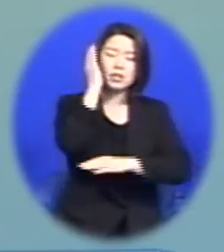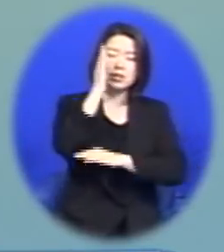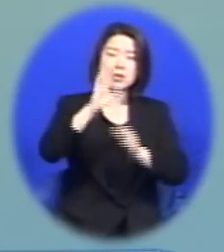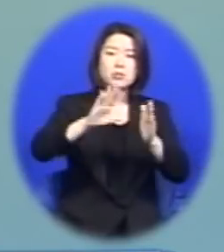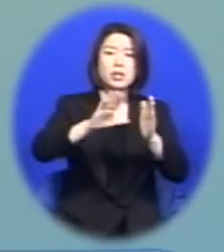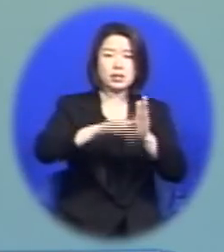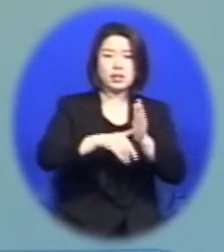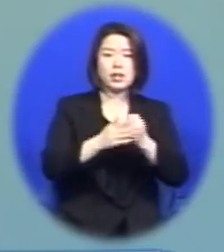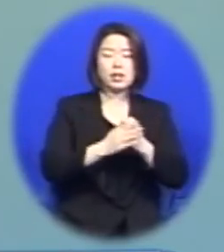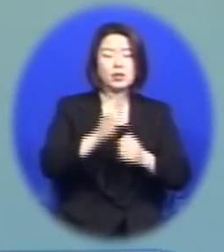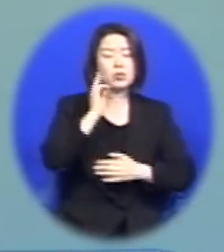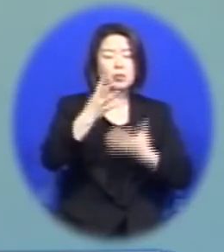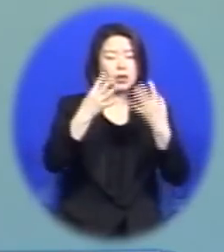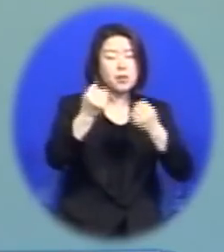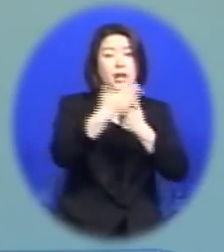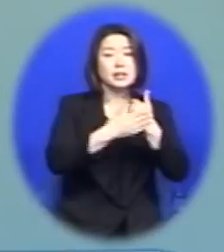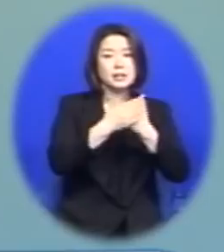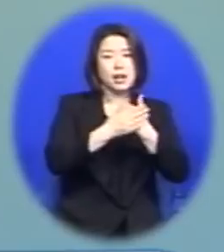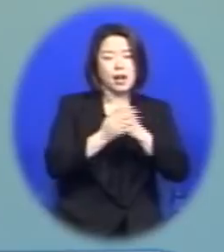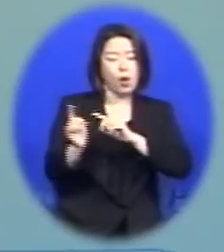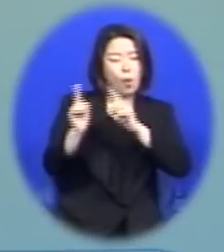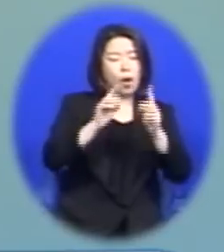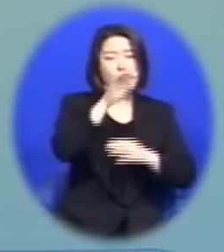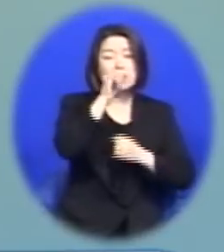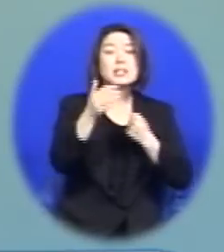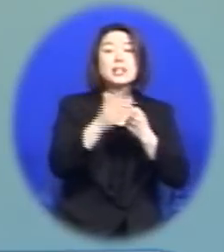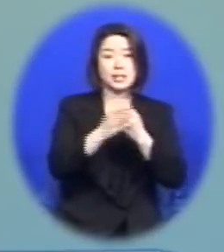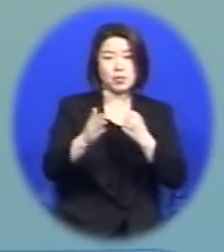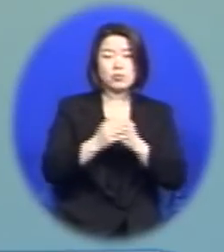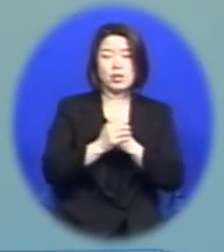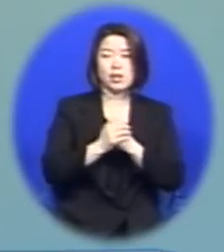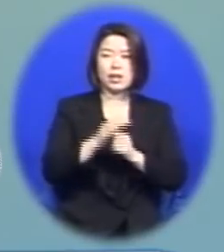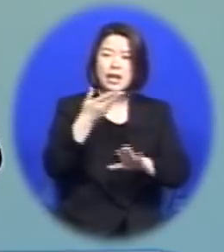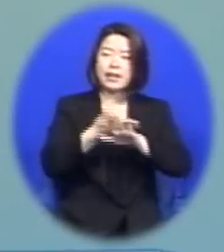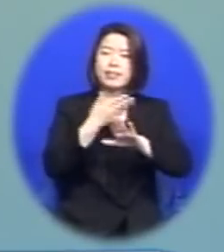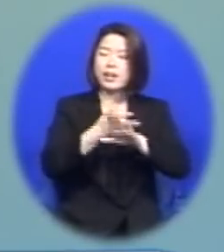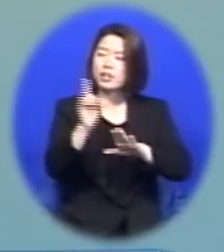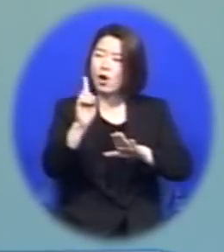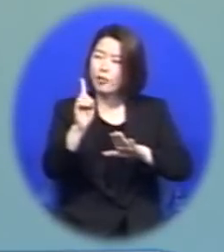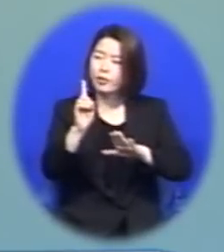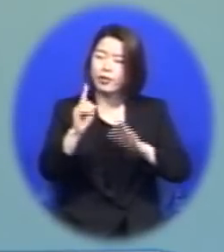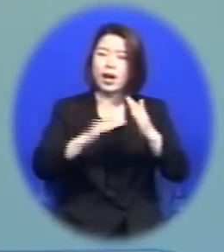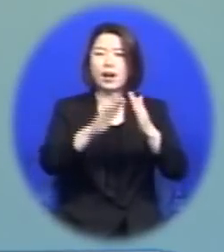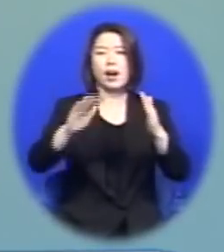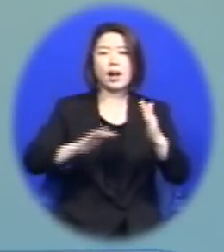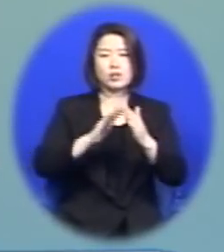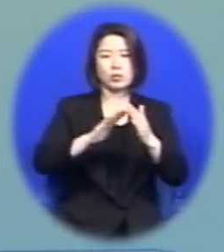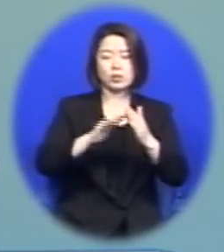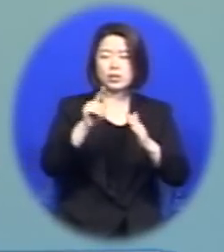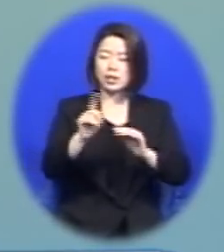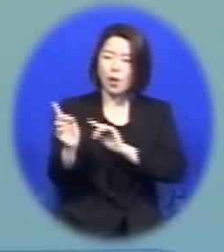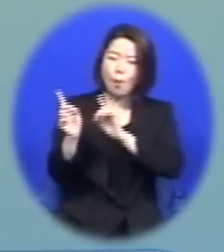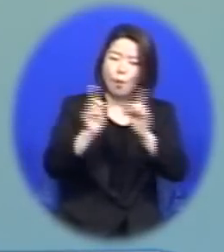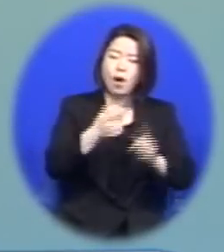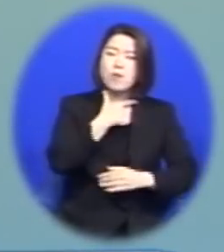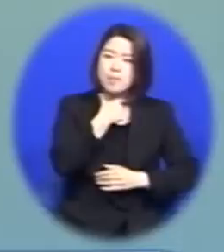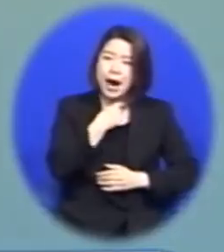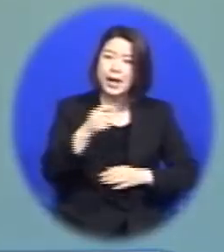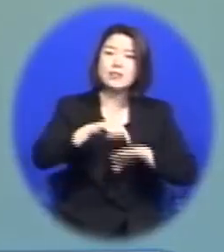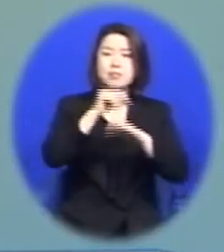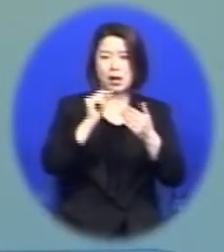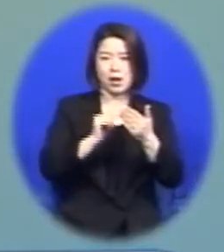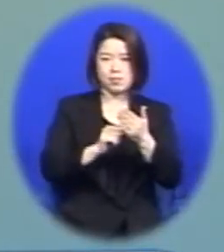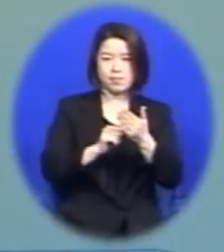얻었기에 어떤 한 가정이 라 도자기처럼 이렇게 회복을 얻게 되기를 바라는 마음으로 그 재정의